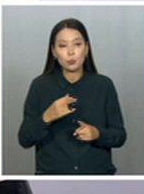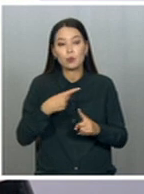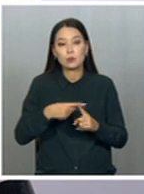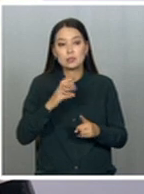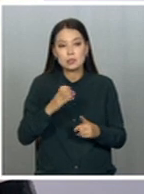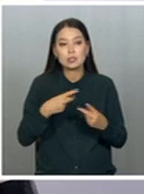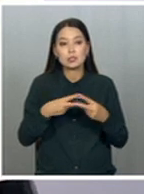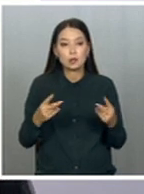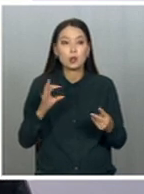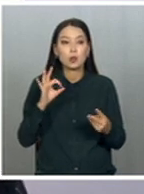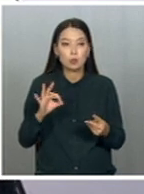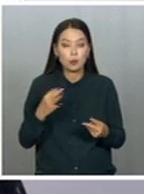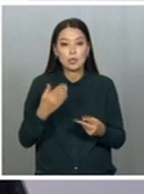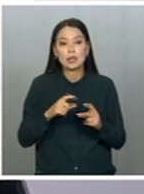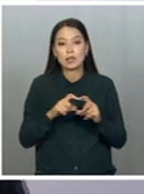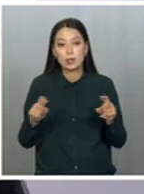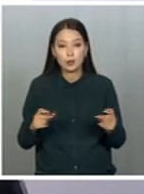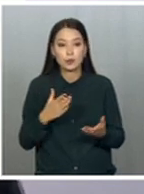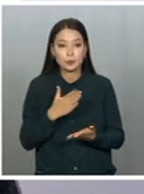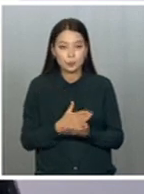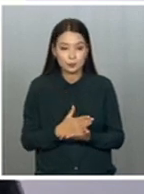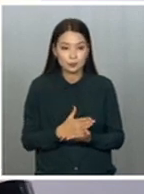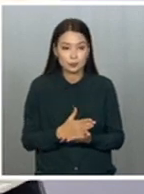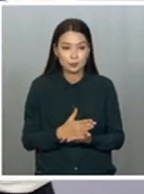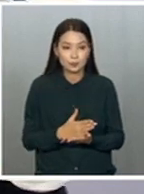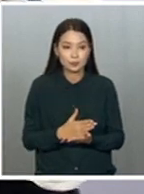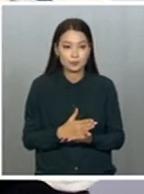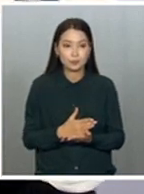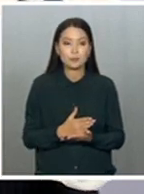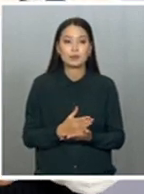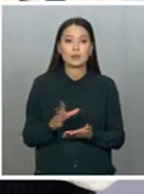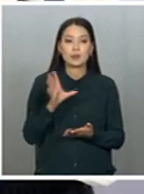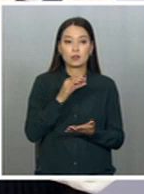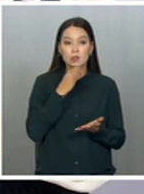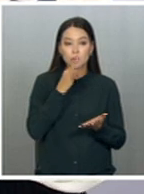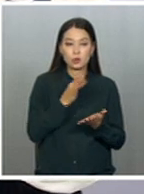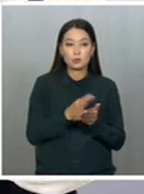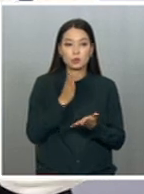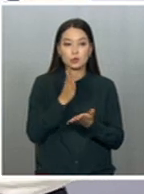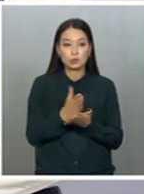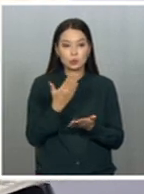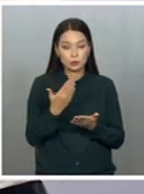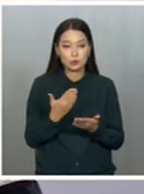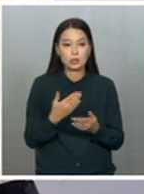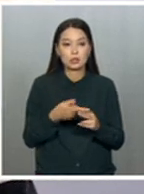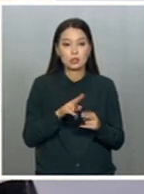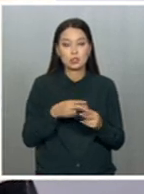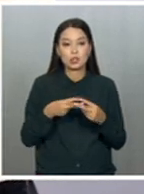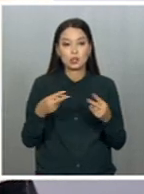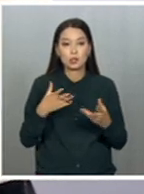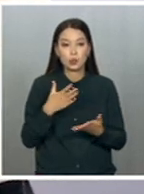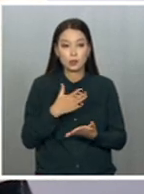қосылған C тең 0 деген теңдеу алдық. Осы шыққан соңғы теңдеу балалар түзудің жалпы теңдеуі.